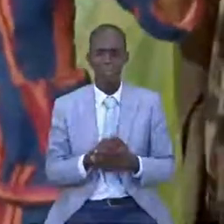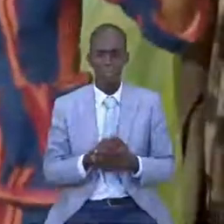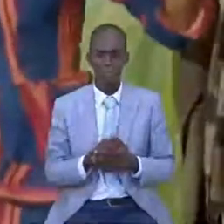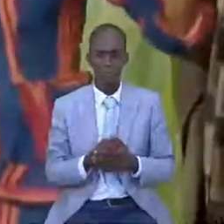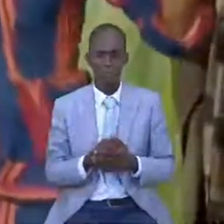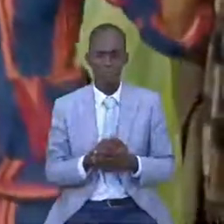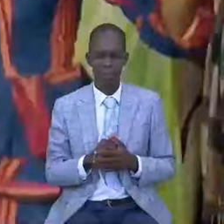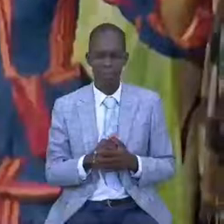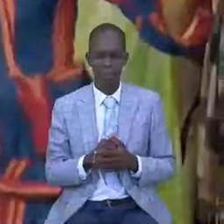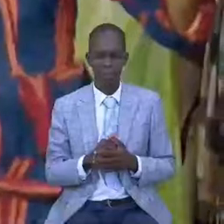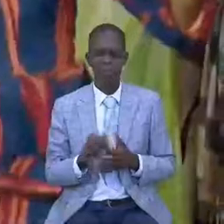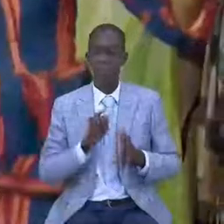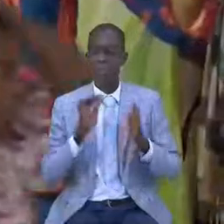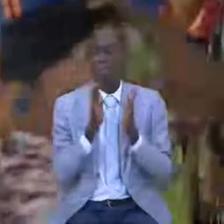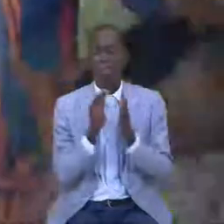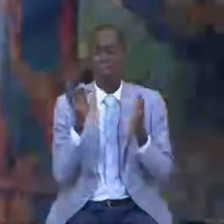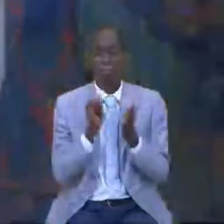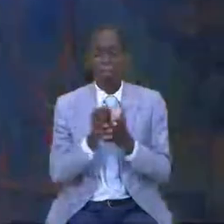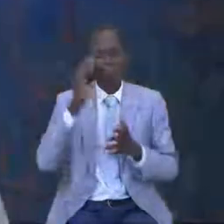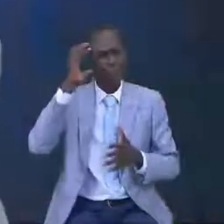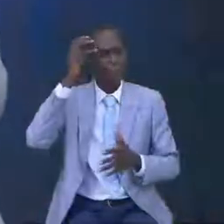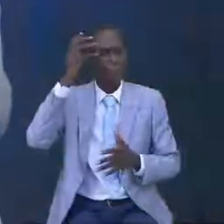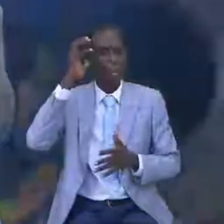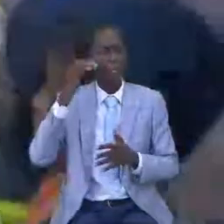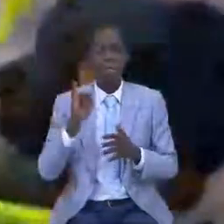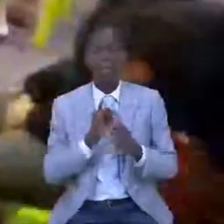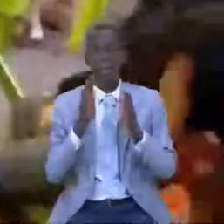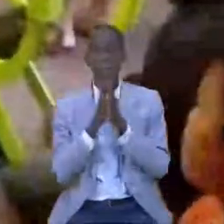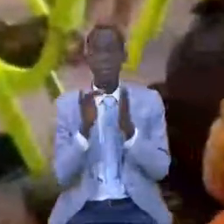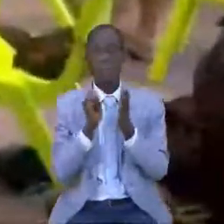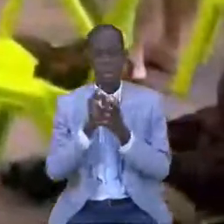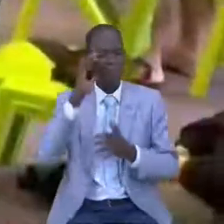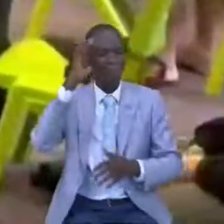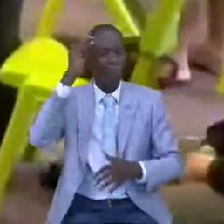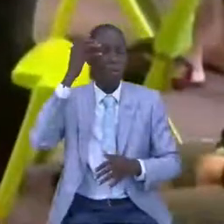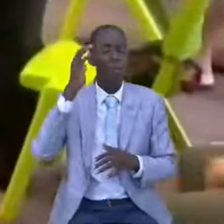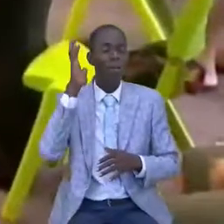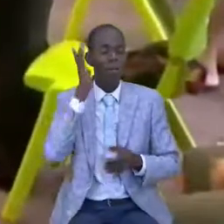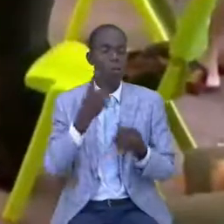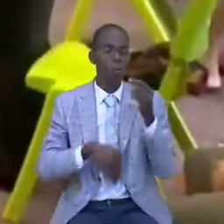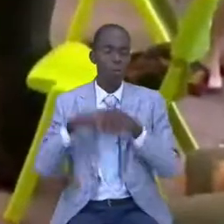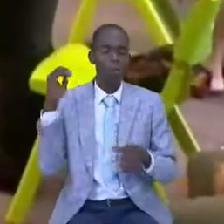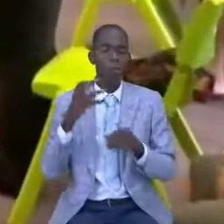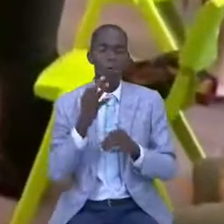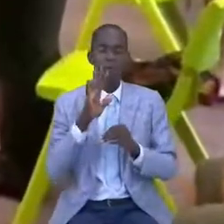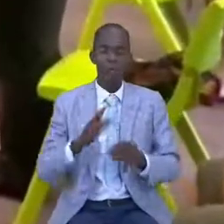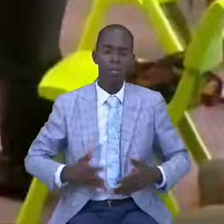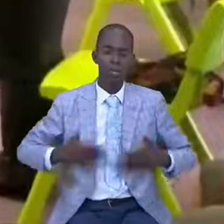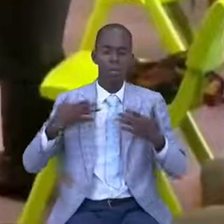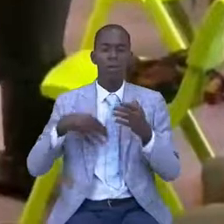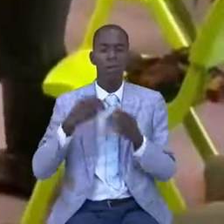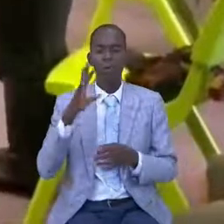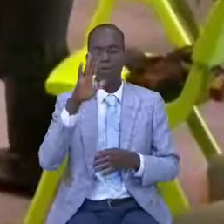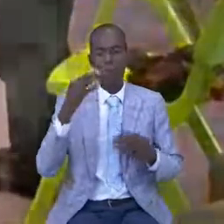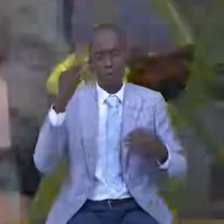démoniaque là-bas, sort de là au nom de Jésus-Christ. Je prie que la folie là, je prie